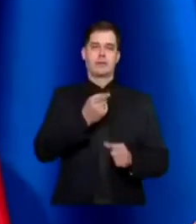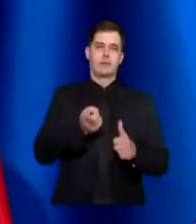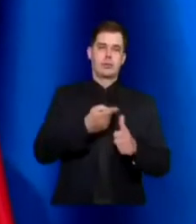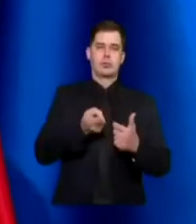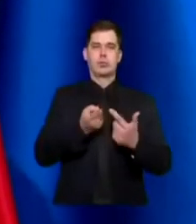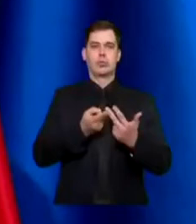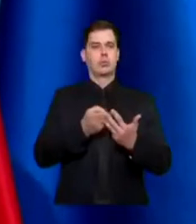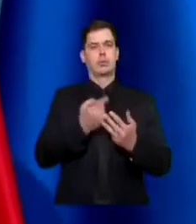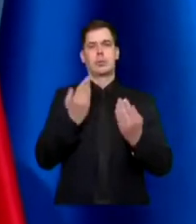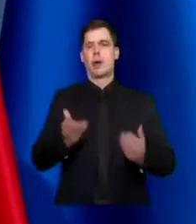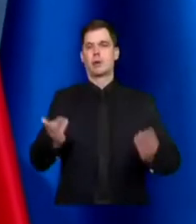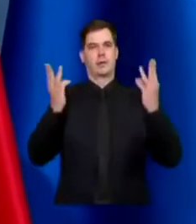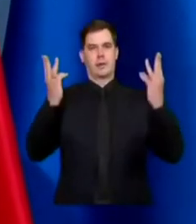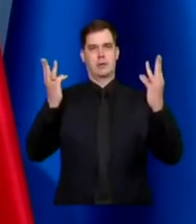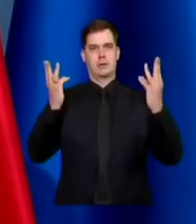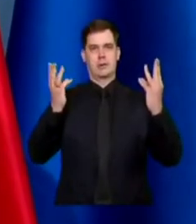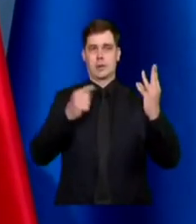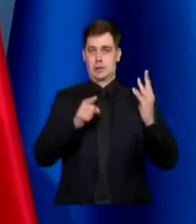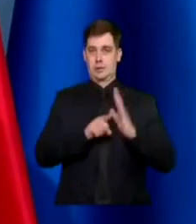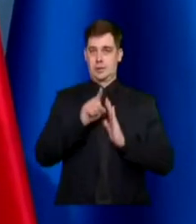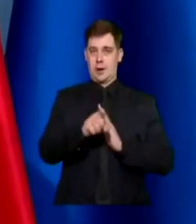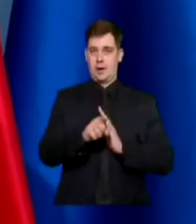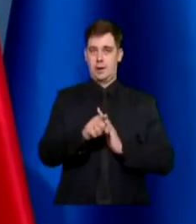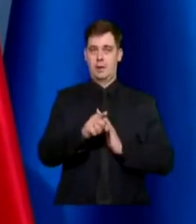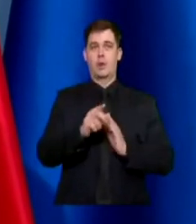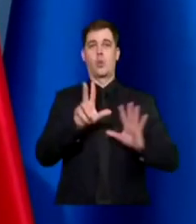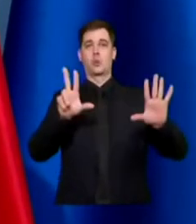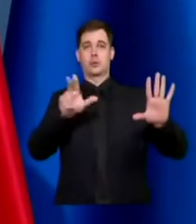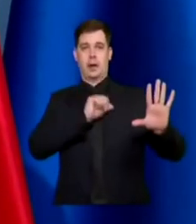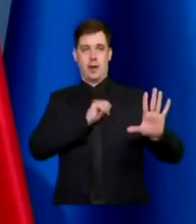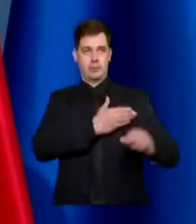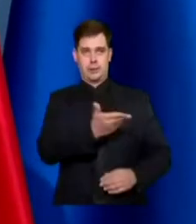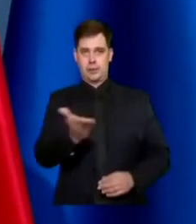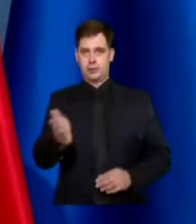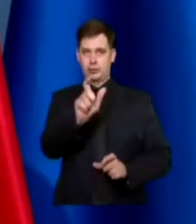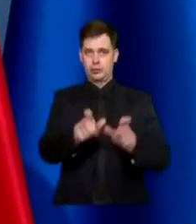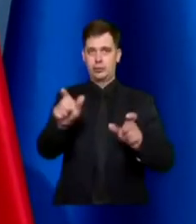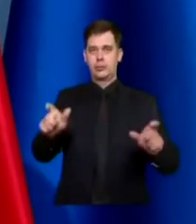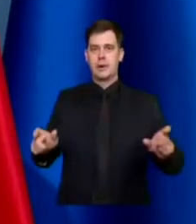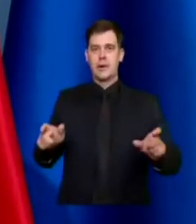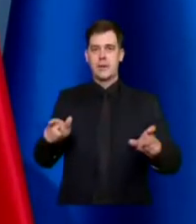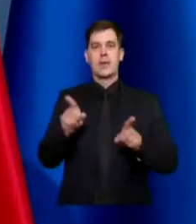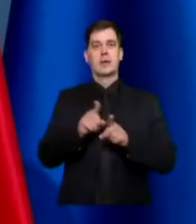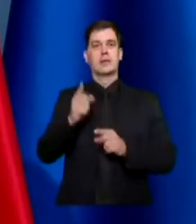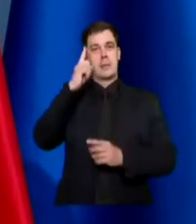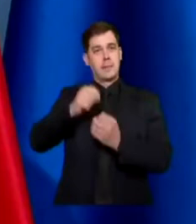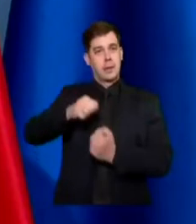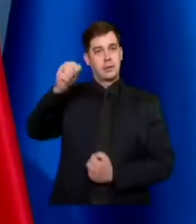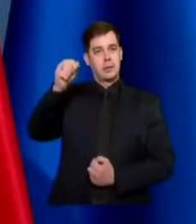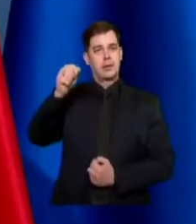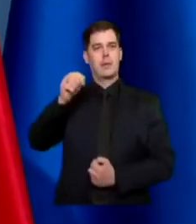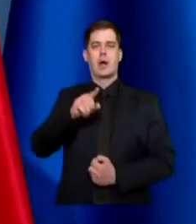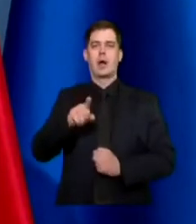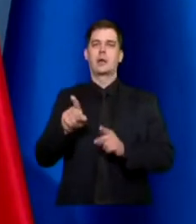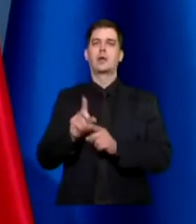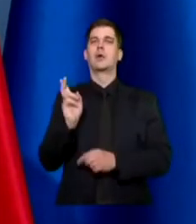są niezwykle ważne nie tylko dla ośmioklasistów czy maturzystów, ale są niezwykle ważne też